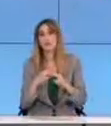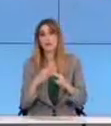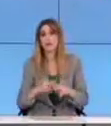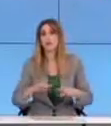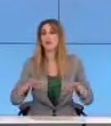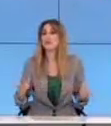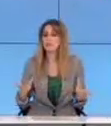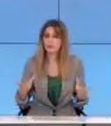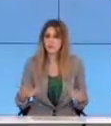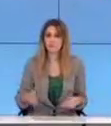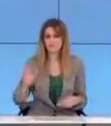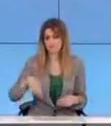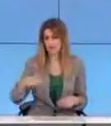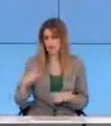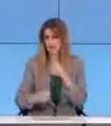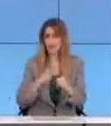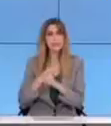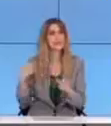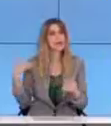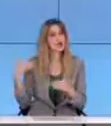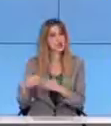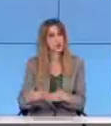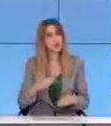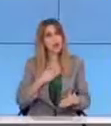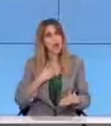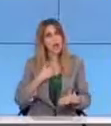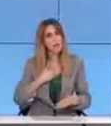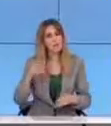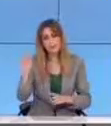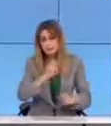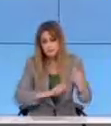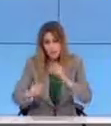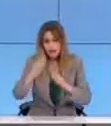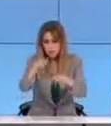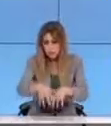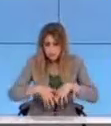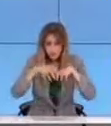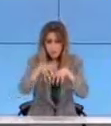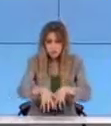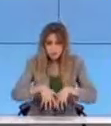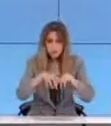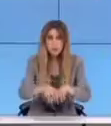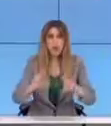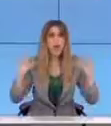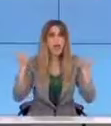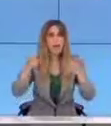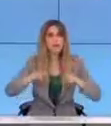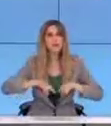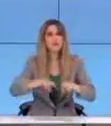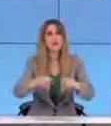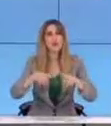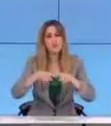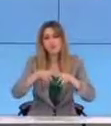Παραδώσαμε την τελευταία τριετία το σύνολο σχεδόν των οδικών αξώνων που είχαν μείνει να ρημάζουν με